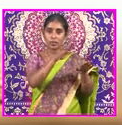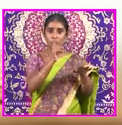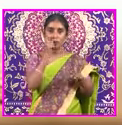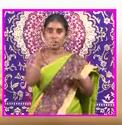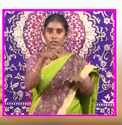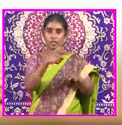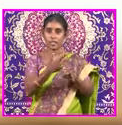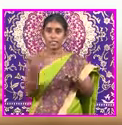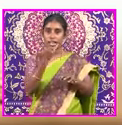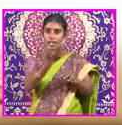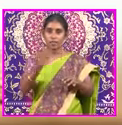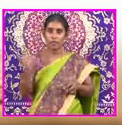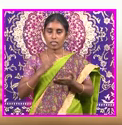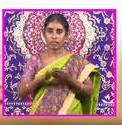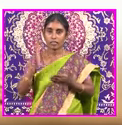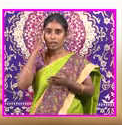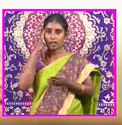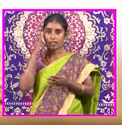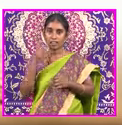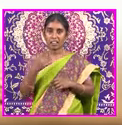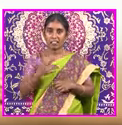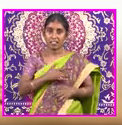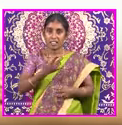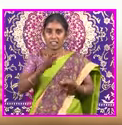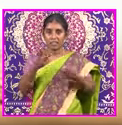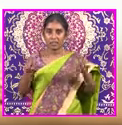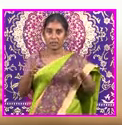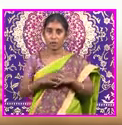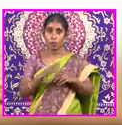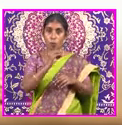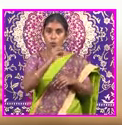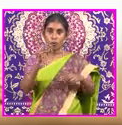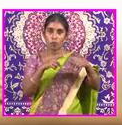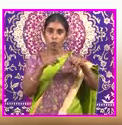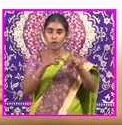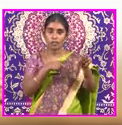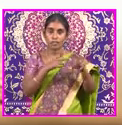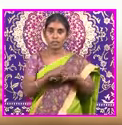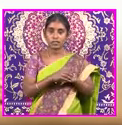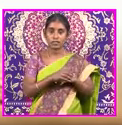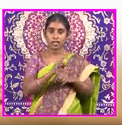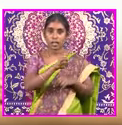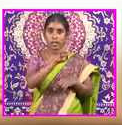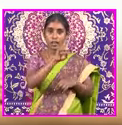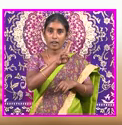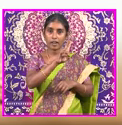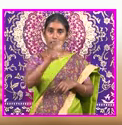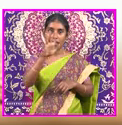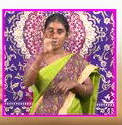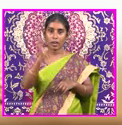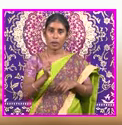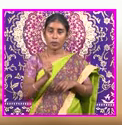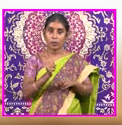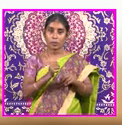இருக்கிறது ஊட்டி. சென்னையானது கடலோரத்திற்கு ஒட்டி உள்ளது. அப்போ கடற்பகுதி என்ன பண்ணுவோம்,